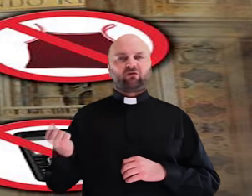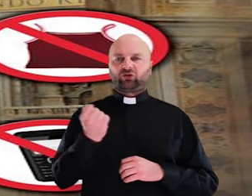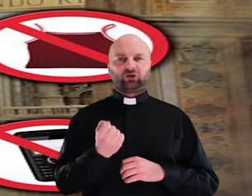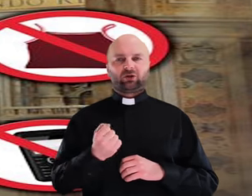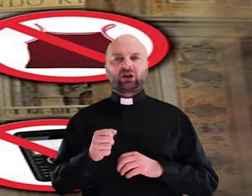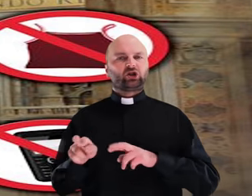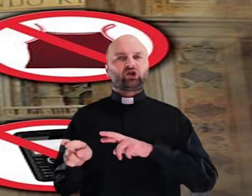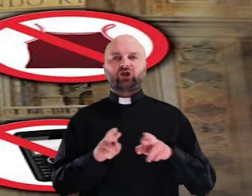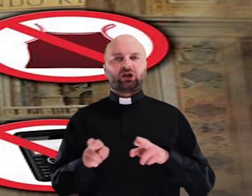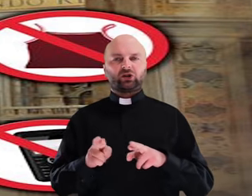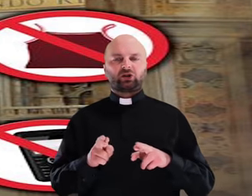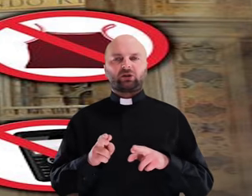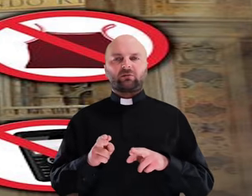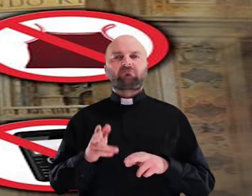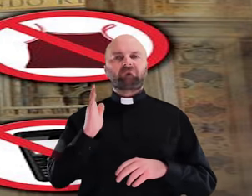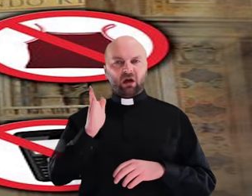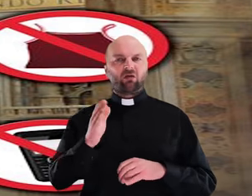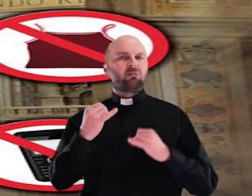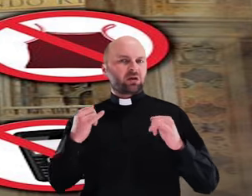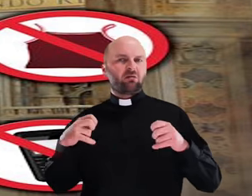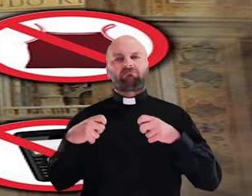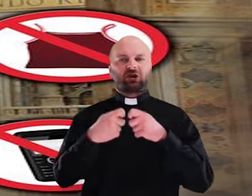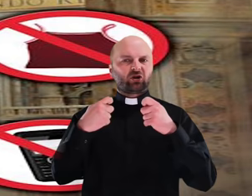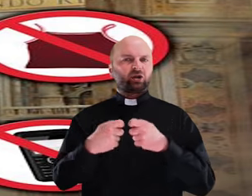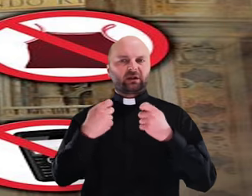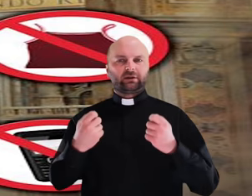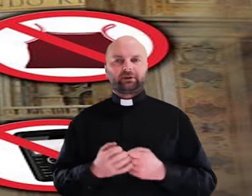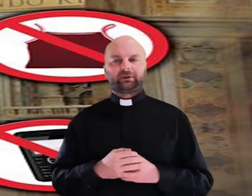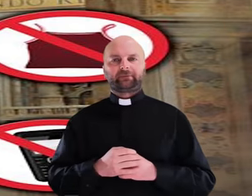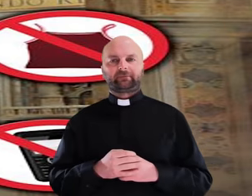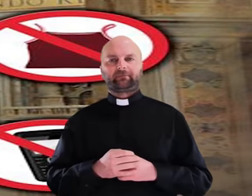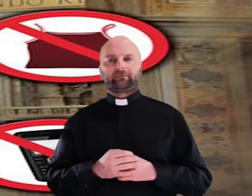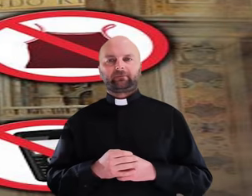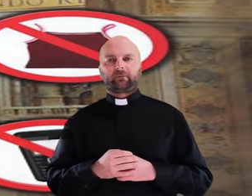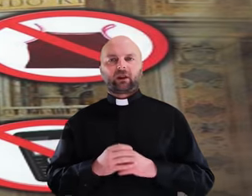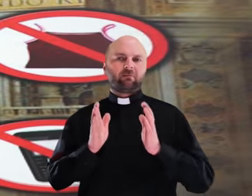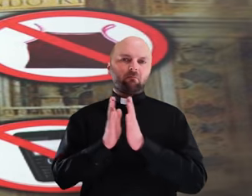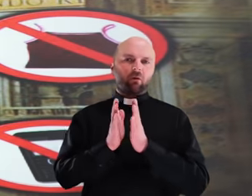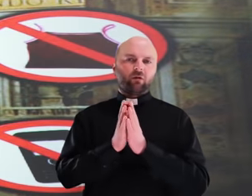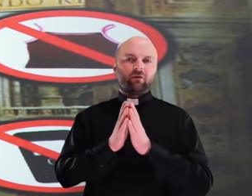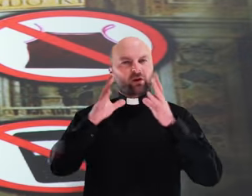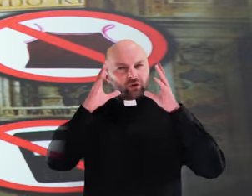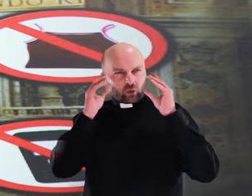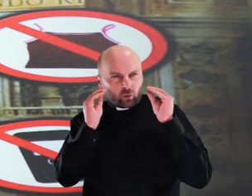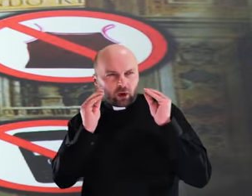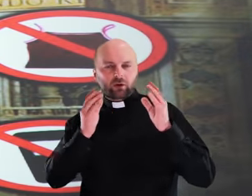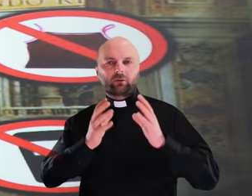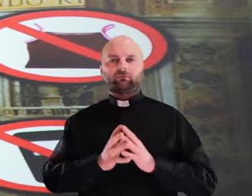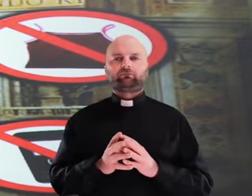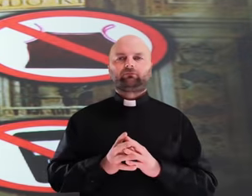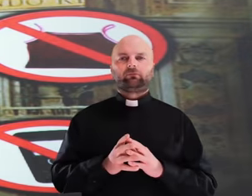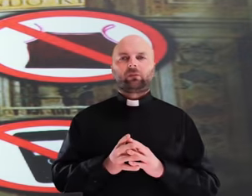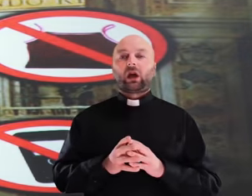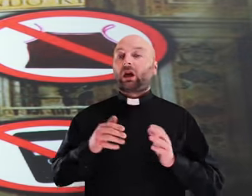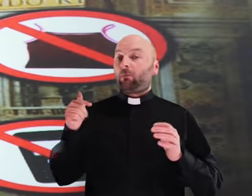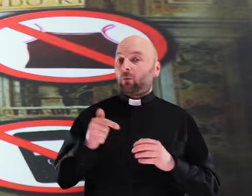rzeczy, które innym mogłyby tam w kościele przeszkadzać w modlitwie. Trzeba też zadbać